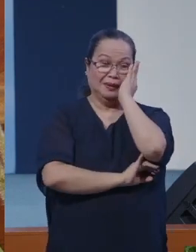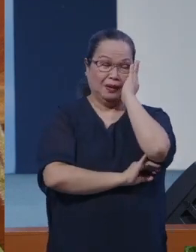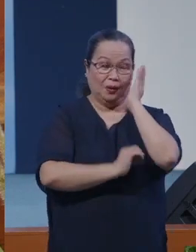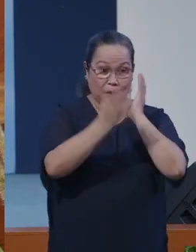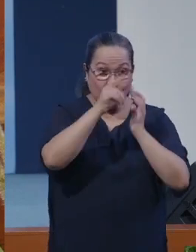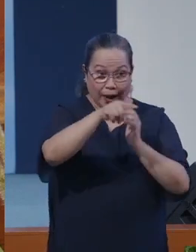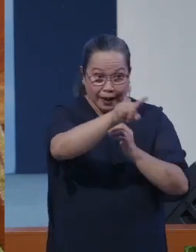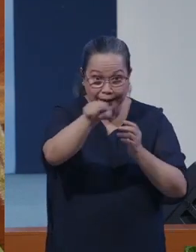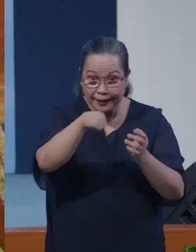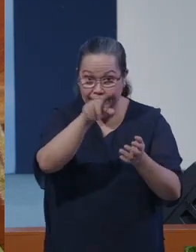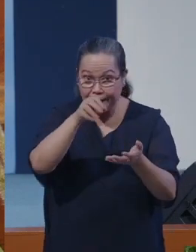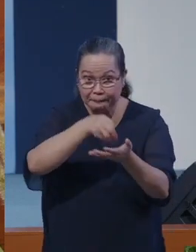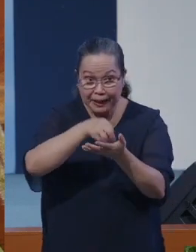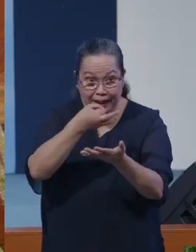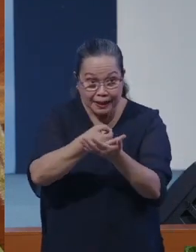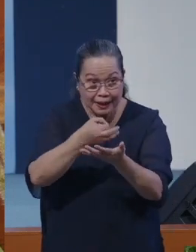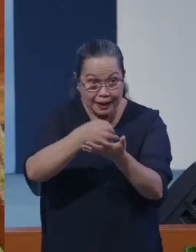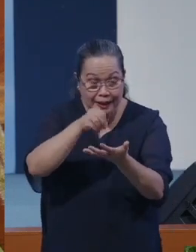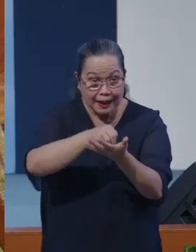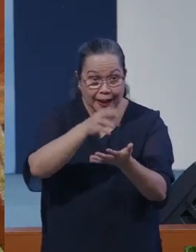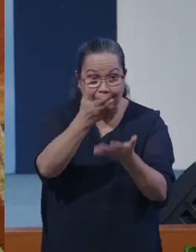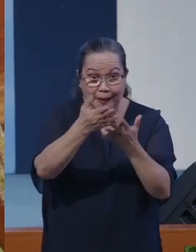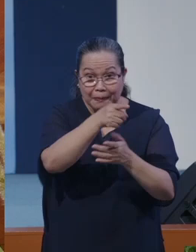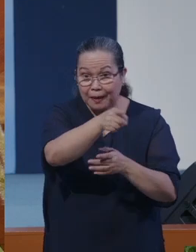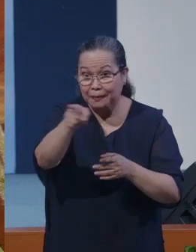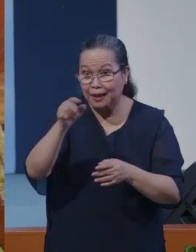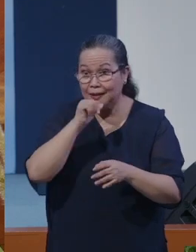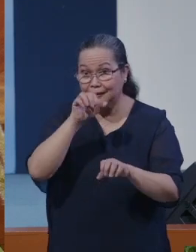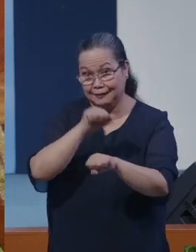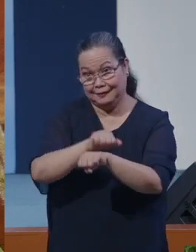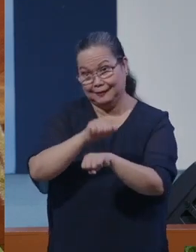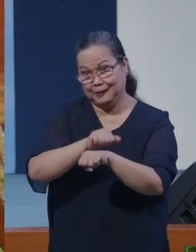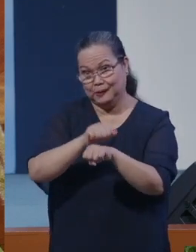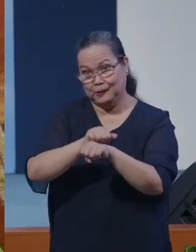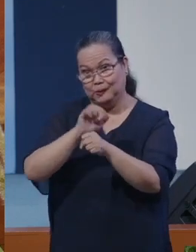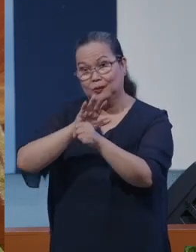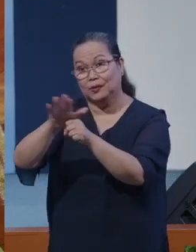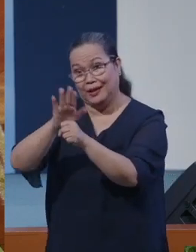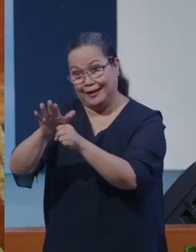utang nyo? Baka hindi kayo nagtatrabaho ng sapat.